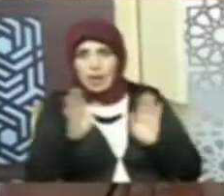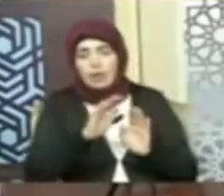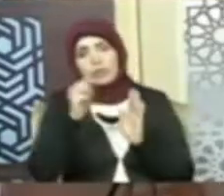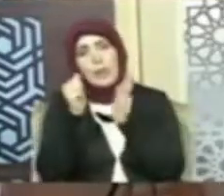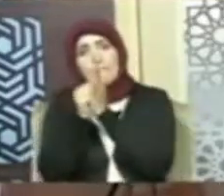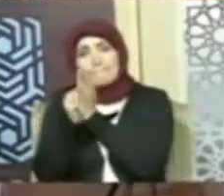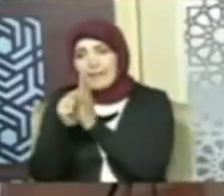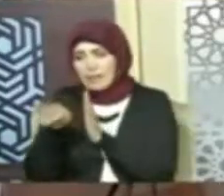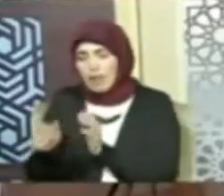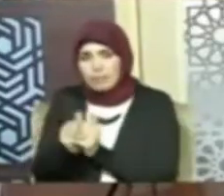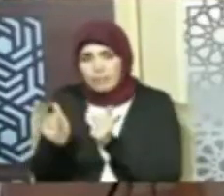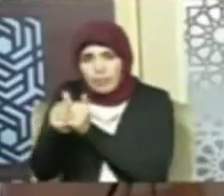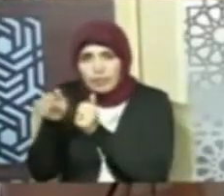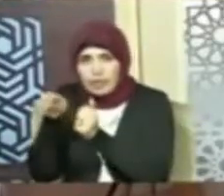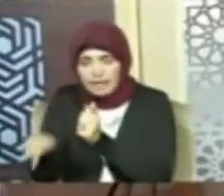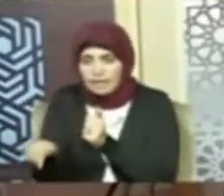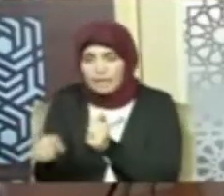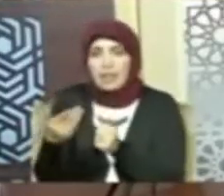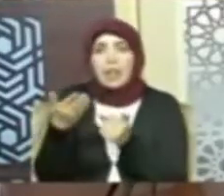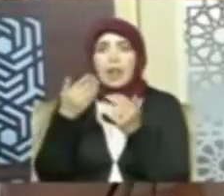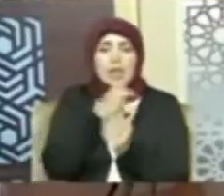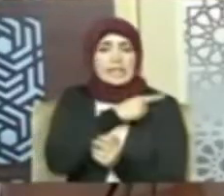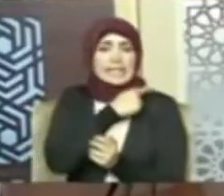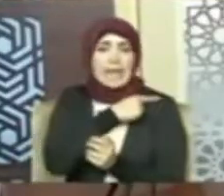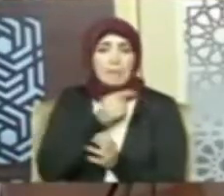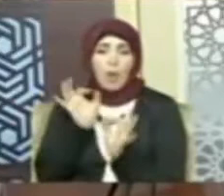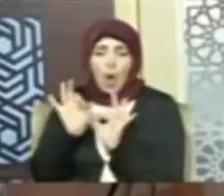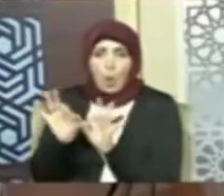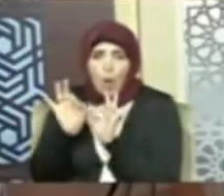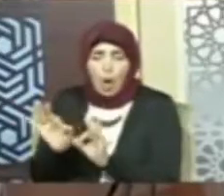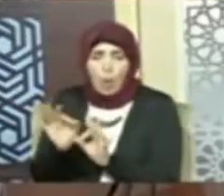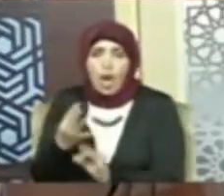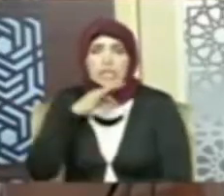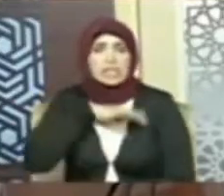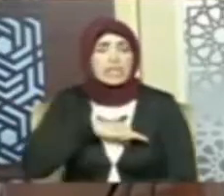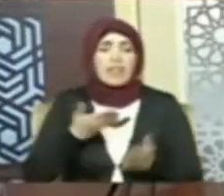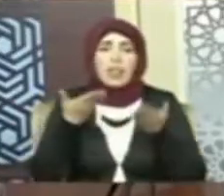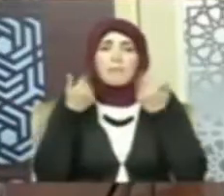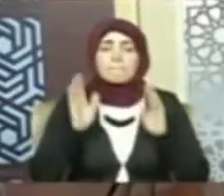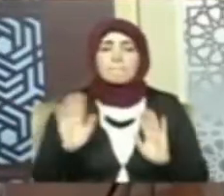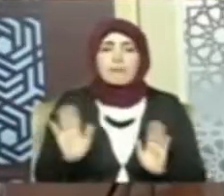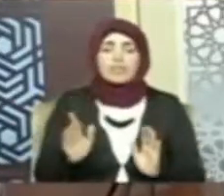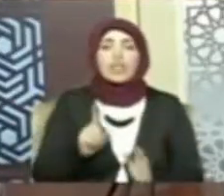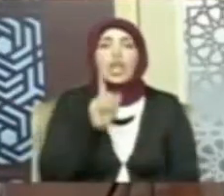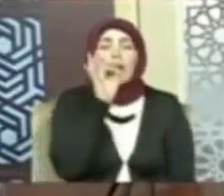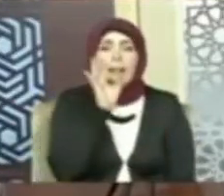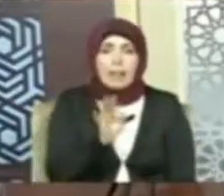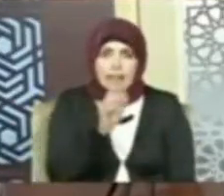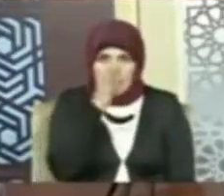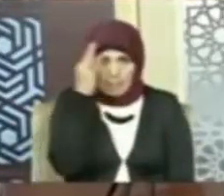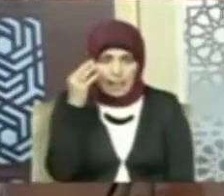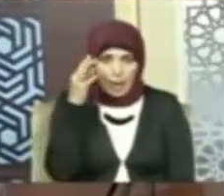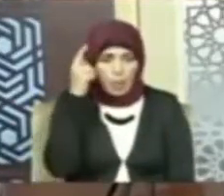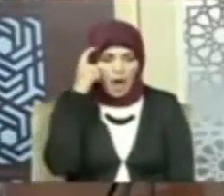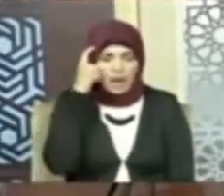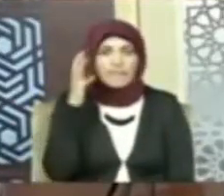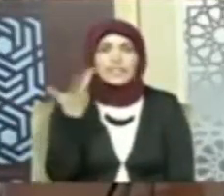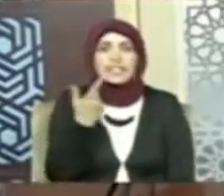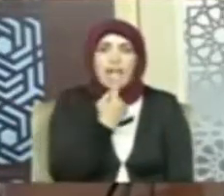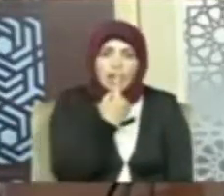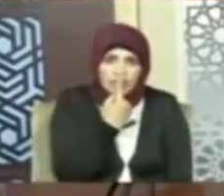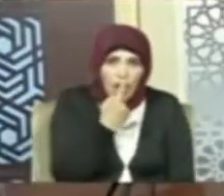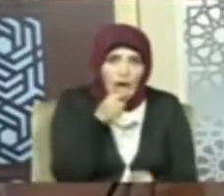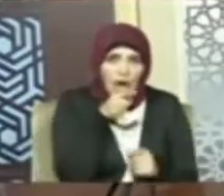حج ولا اعتمر ولا استفاد بحج. فمن علامات قبول الطاعة الطاعة